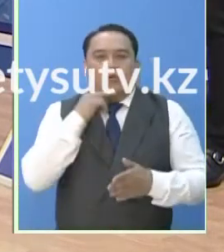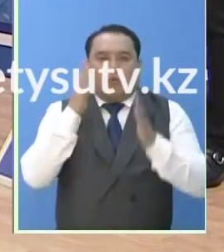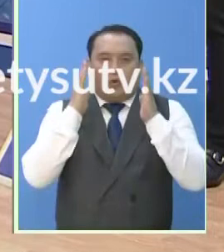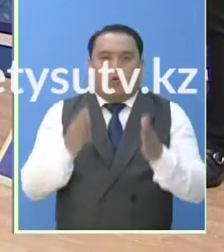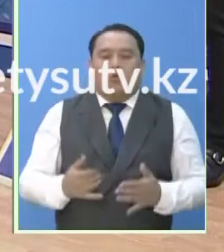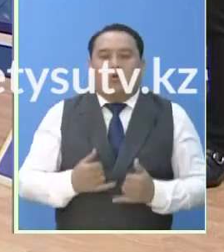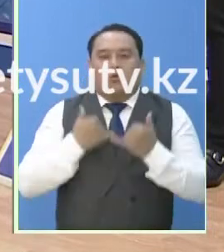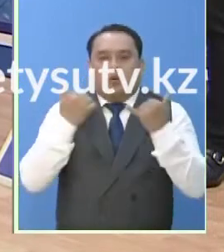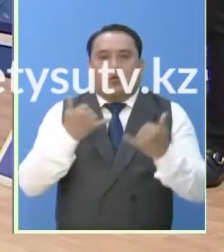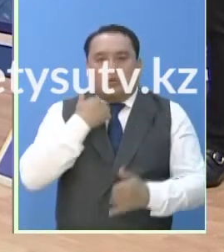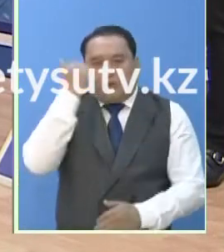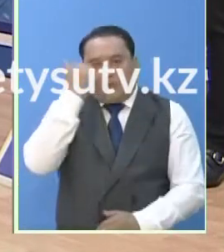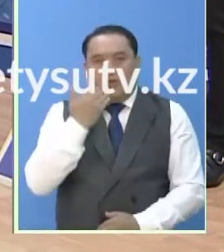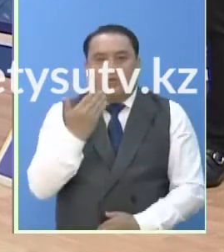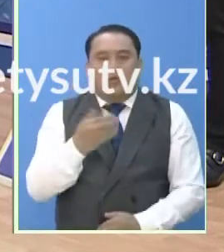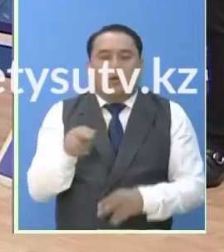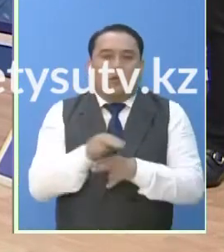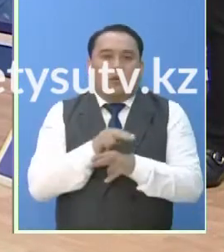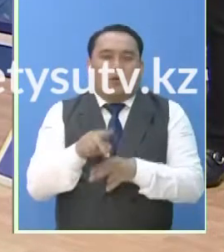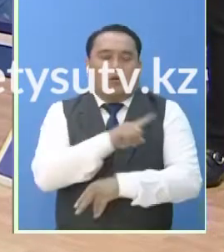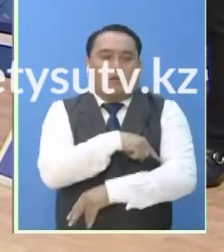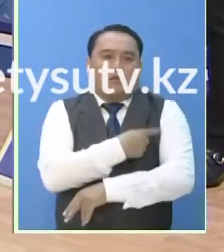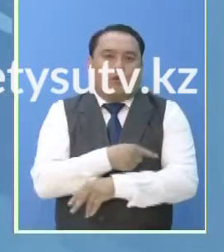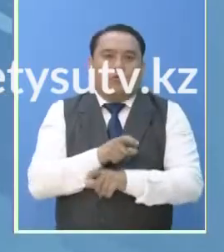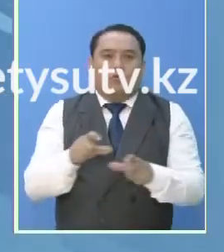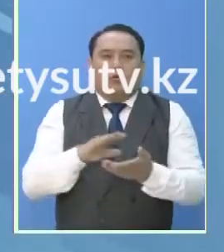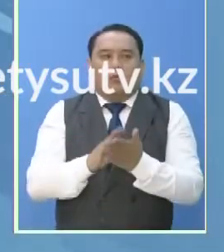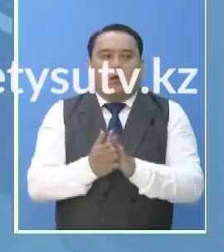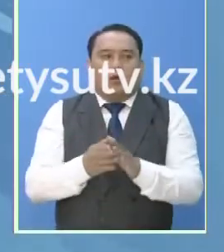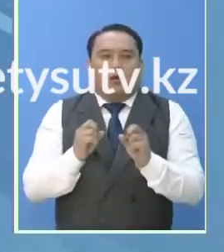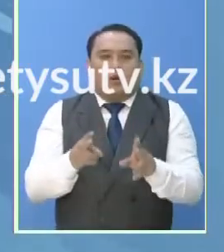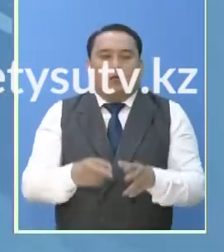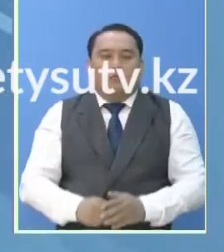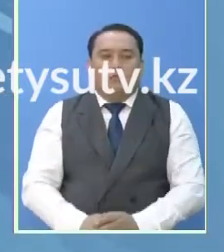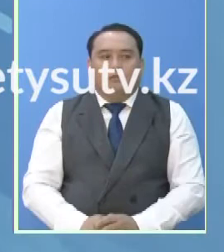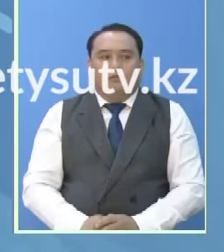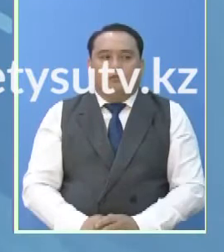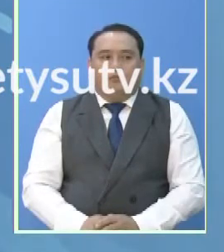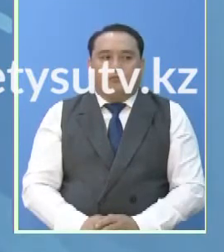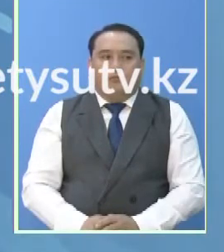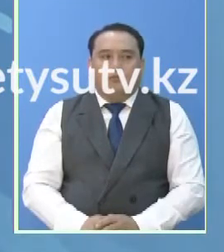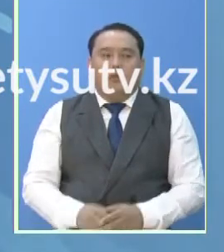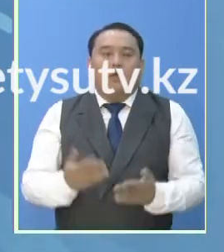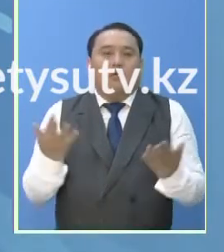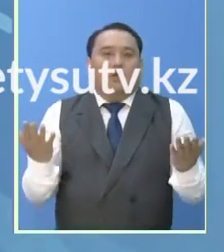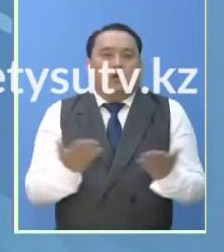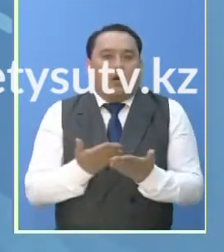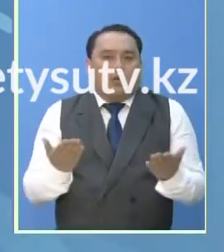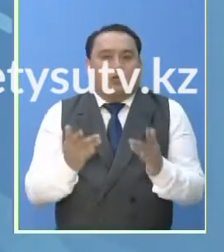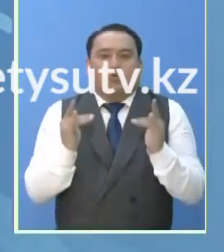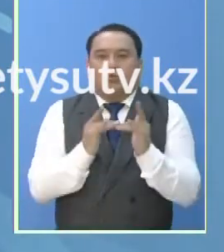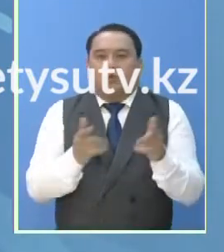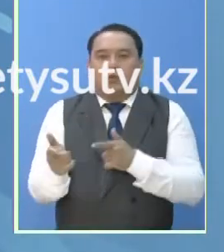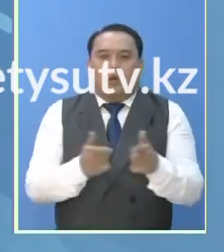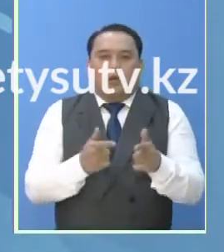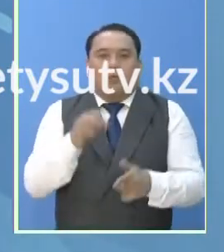үлкен алғысымызды білдіреміз. Дәл қазір ем қабылдап жатқан науқастардың жағдайы қалай? Қанша орын дайындалып еді және қанша пайыз